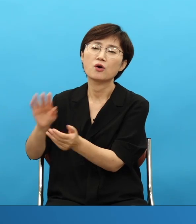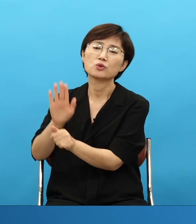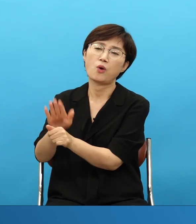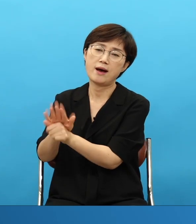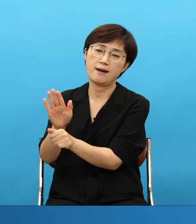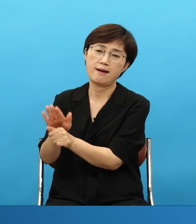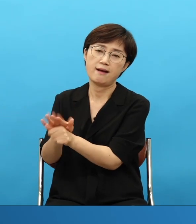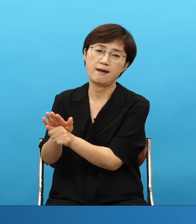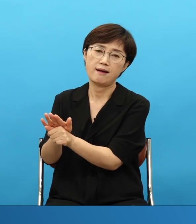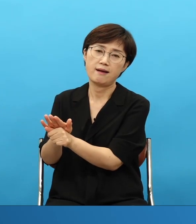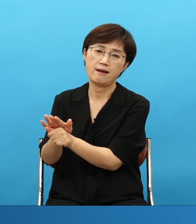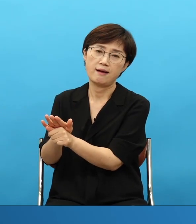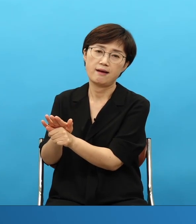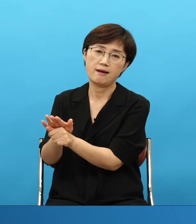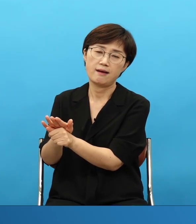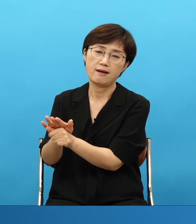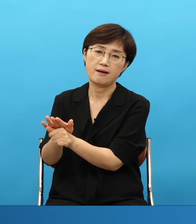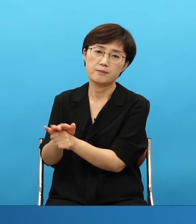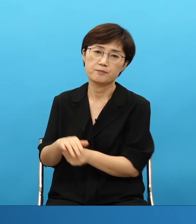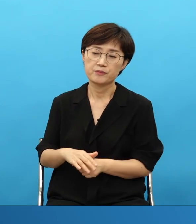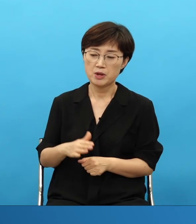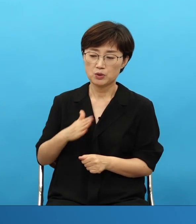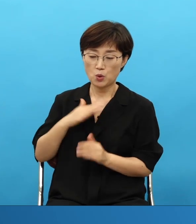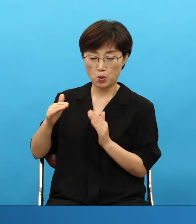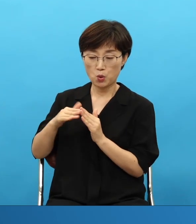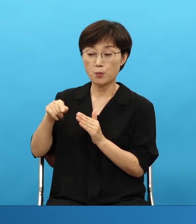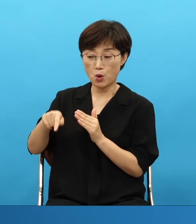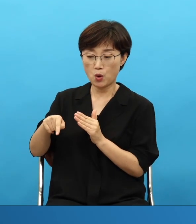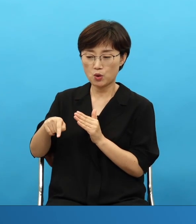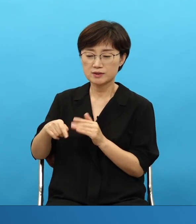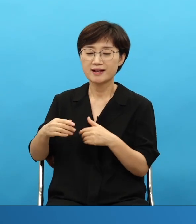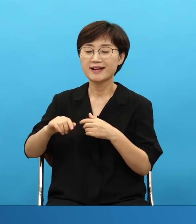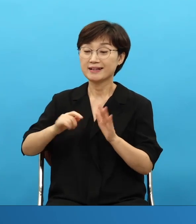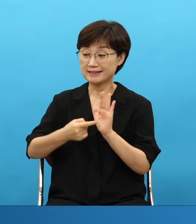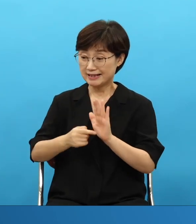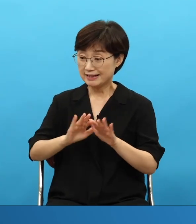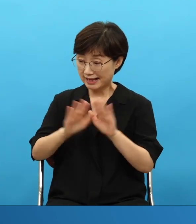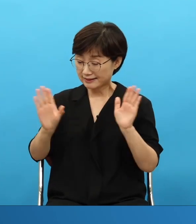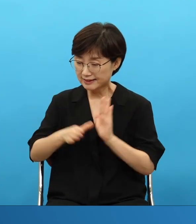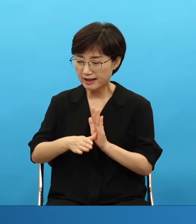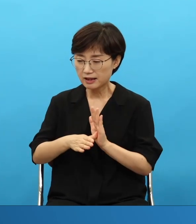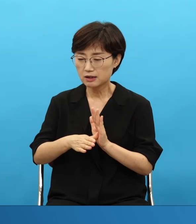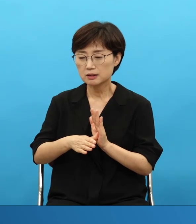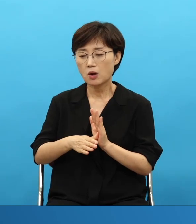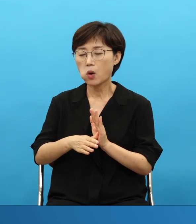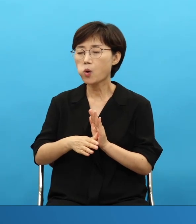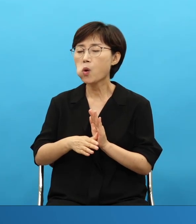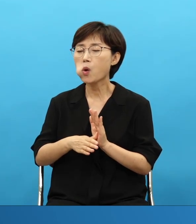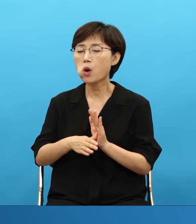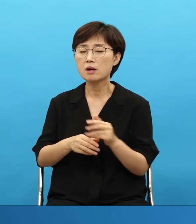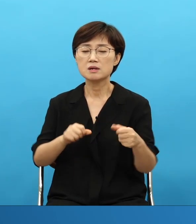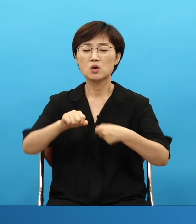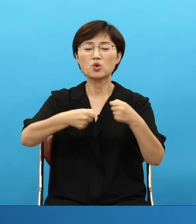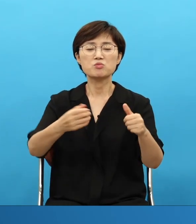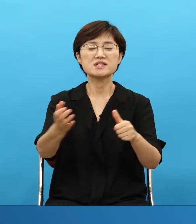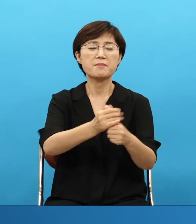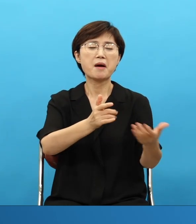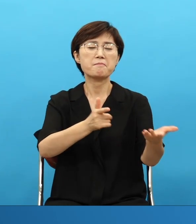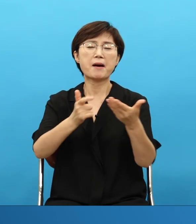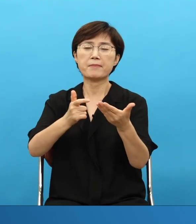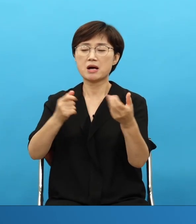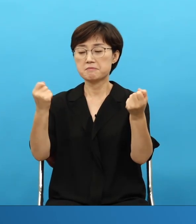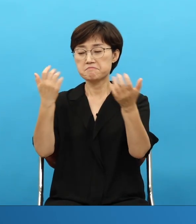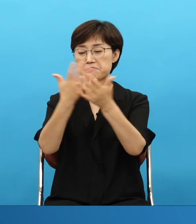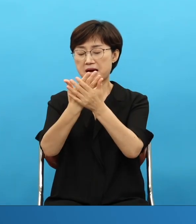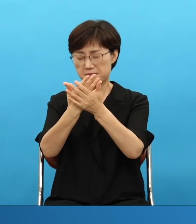read. 그냥 우리 집에 있으면서 낮에는 사냥꾼인 척하고 밤에는 성경 번역해요. And so he stayed at his house, and during the day